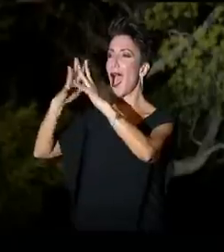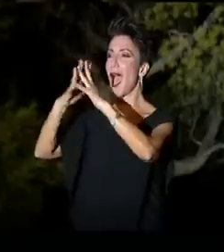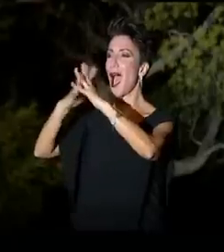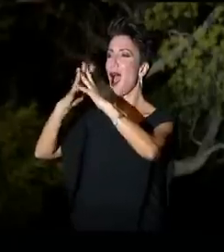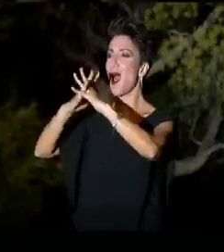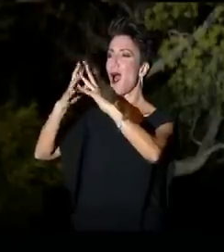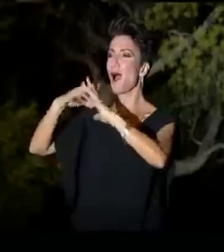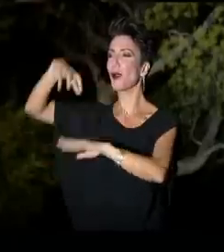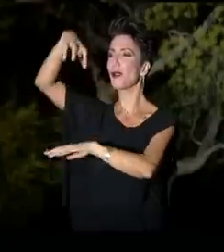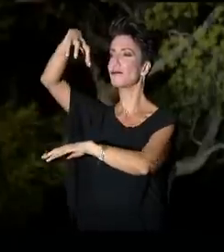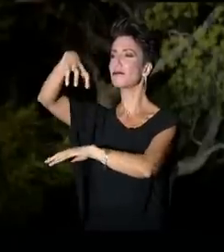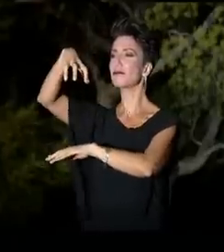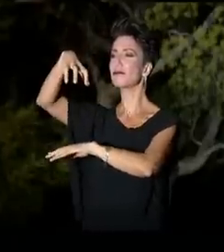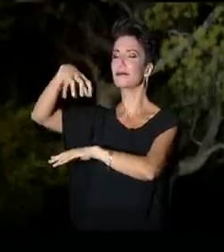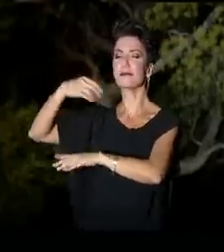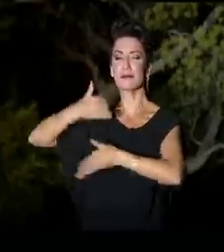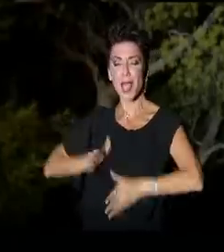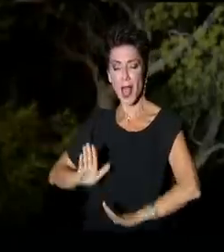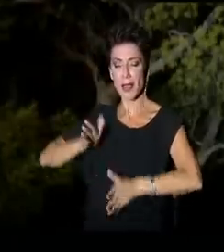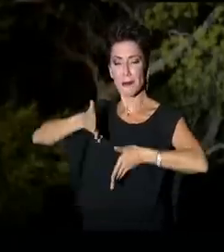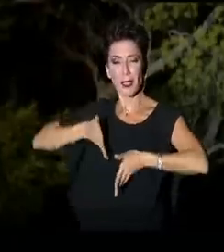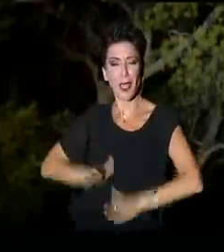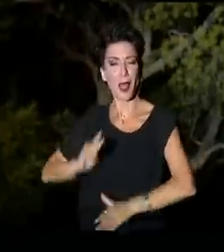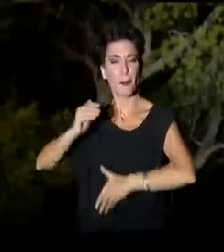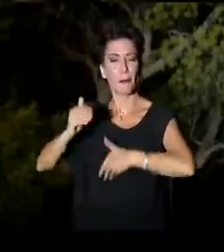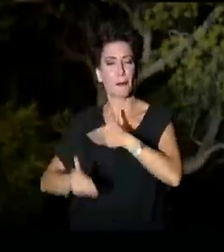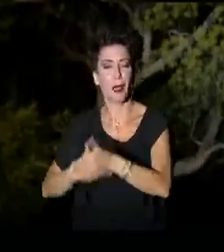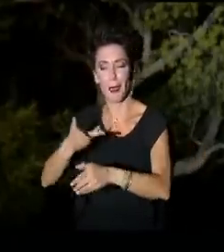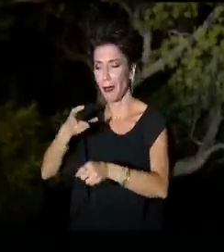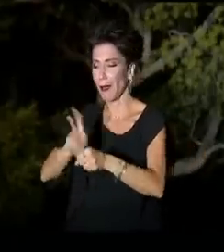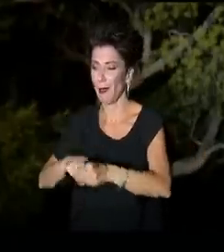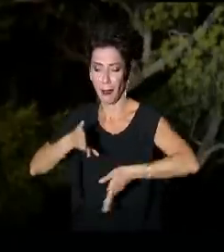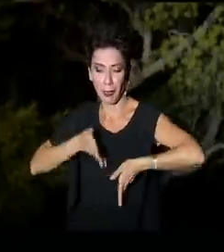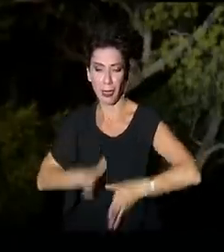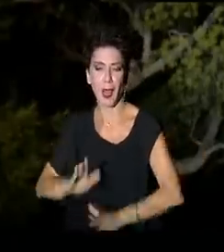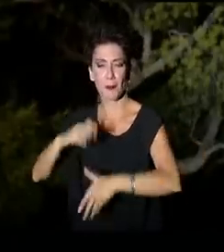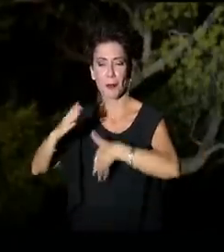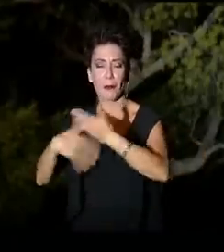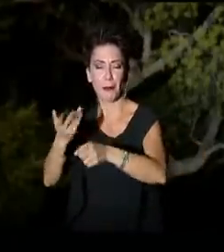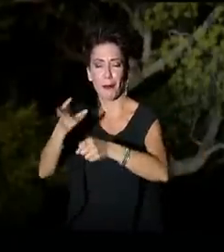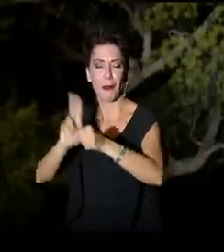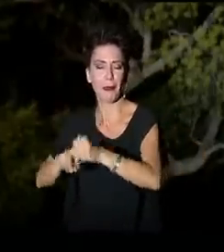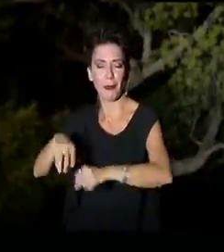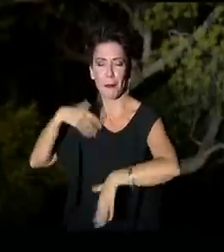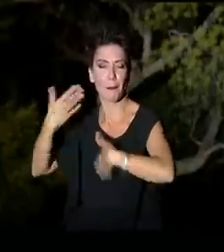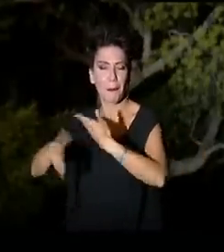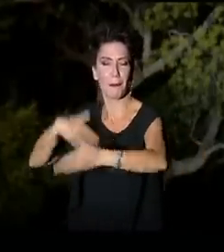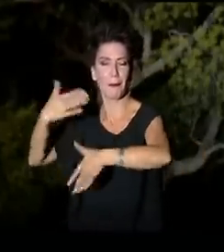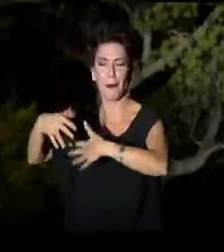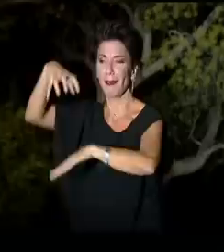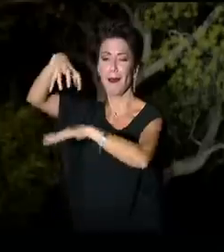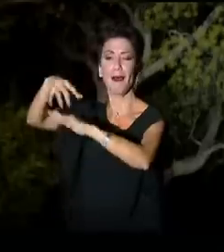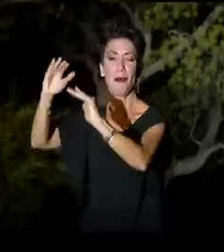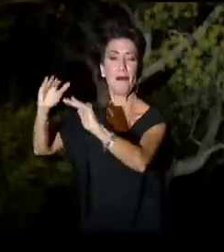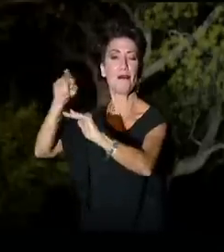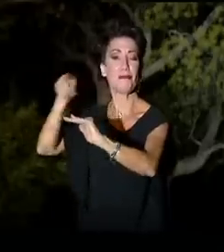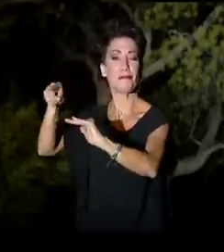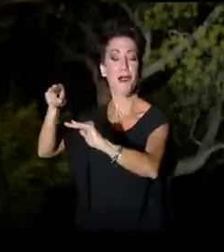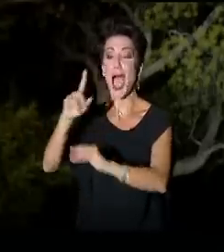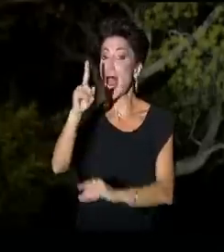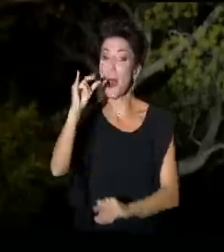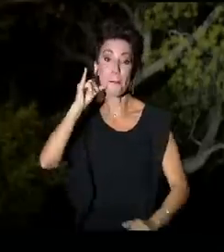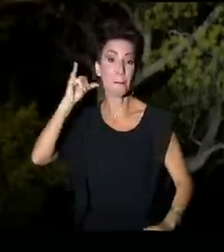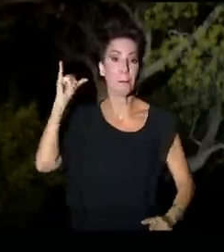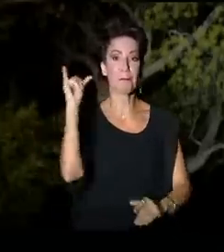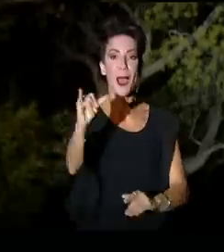είμαστε εμείς που οφείλουμε να νοηματοδοτούμε κάθε τόσο το συμβολισμό της. Σε αυτή τη συγκυρία που αντιμετωπίζουμε,